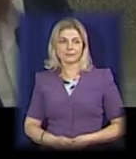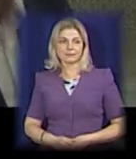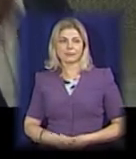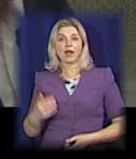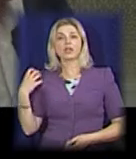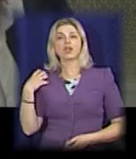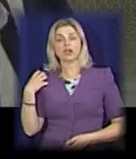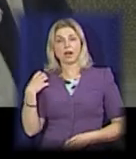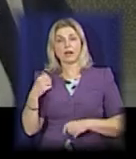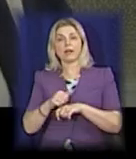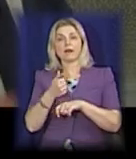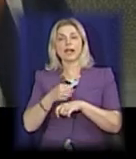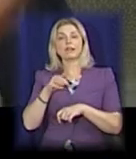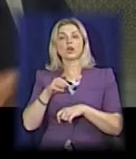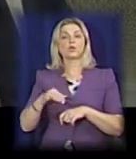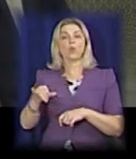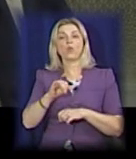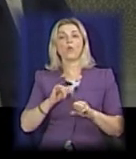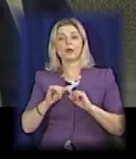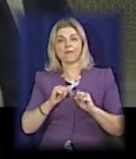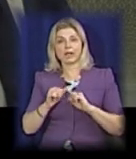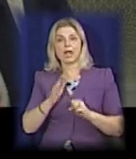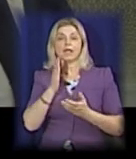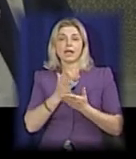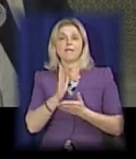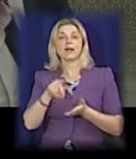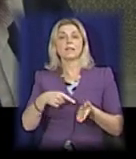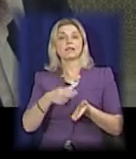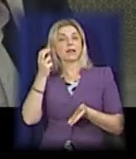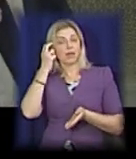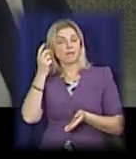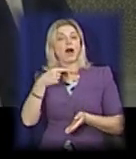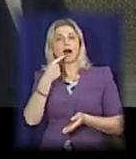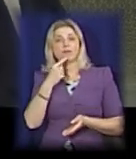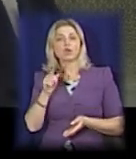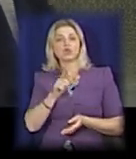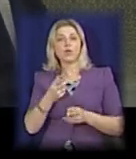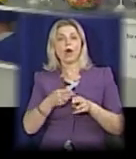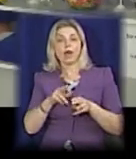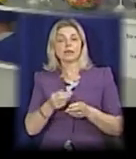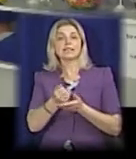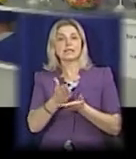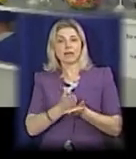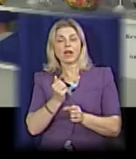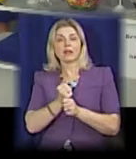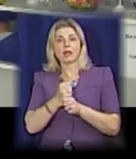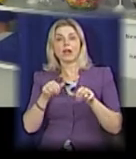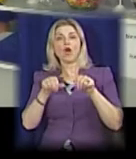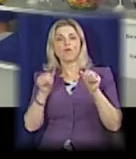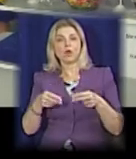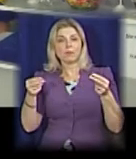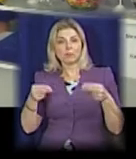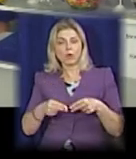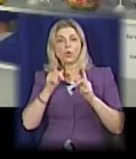Начальник головного територіального управління юстиції у місті Києві говорить, що сервіс Open Space зробить оформлення актів цивільного